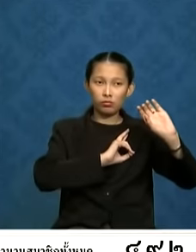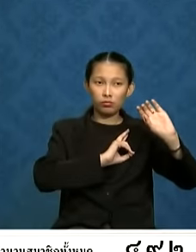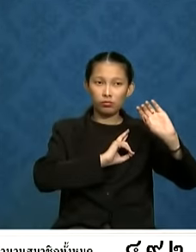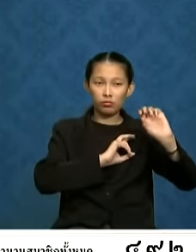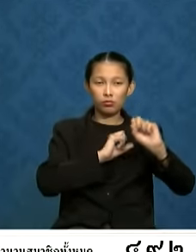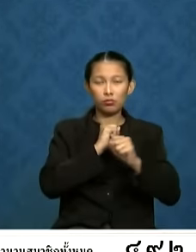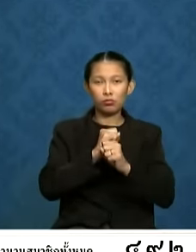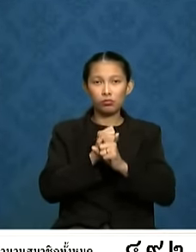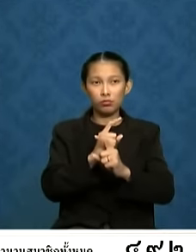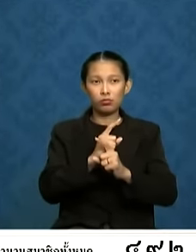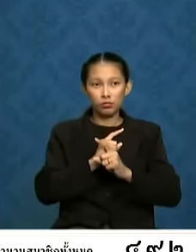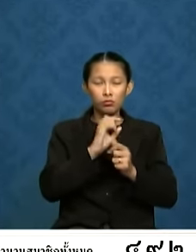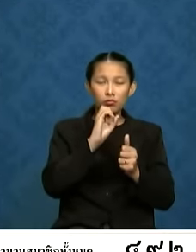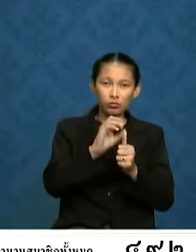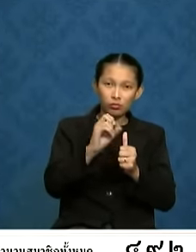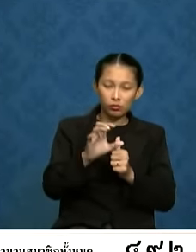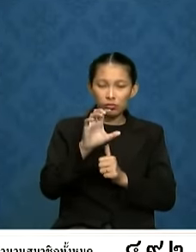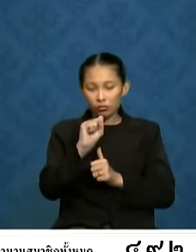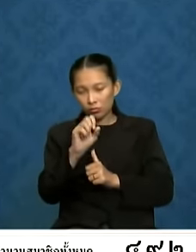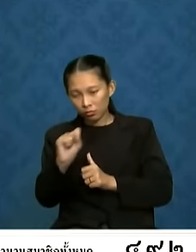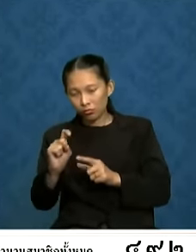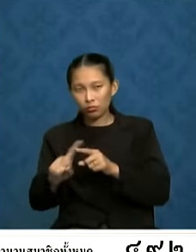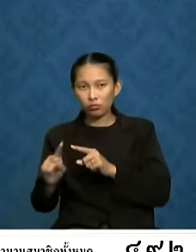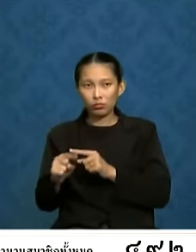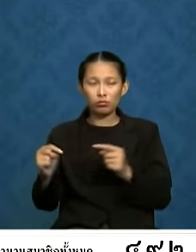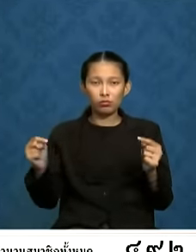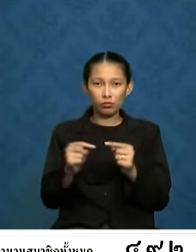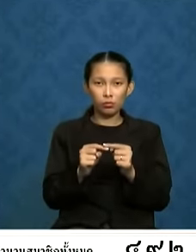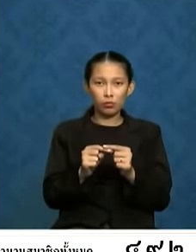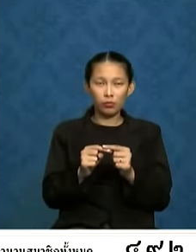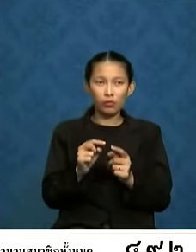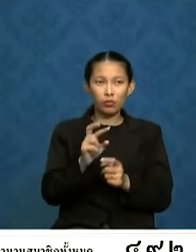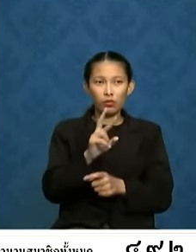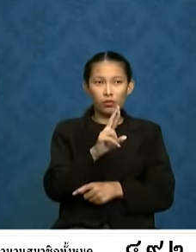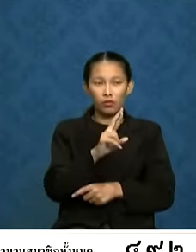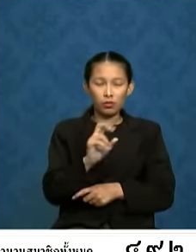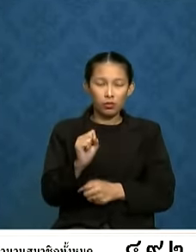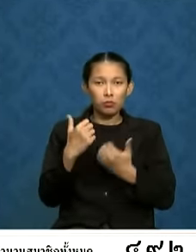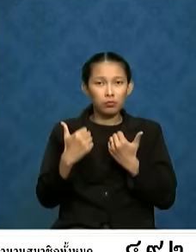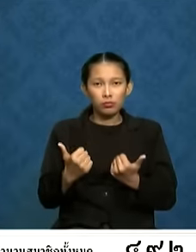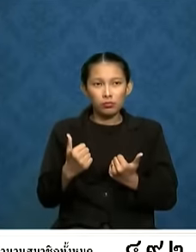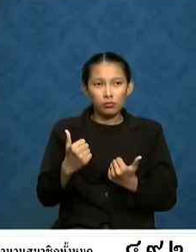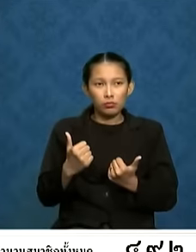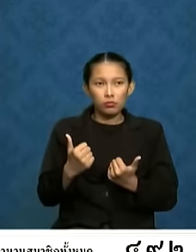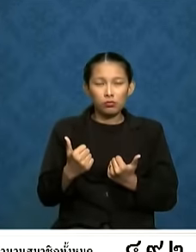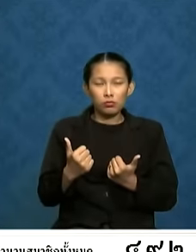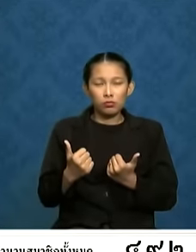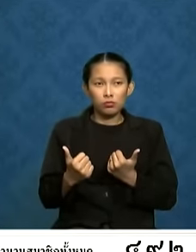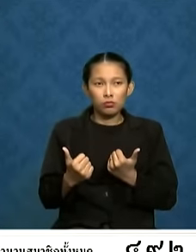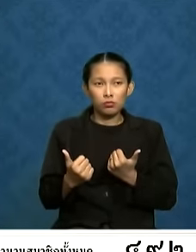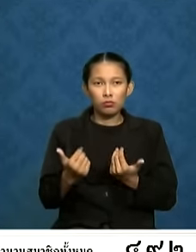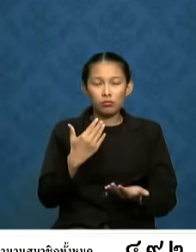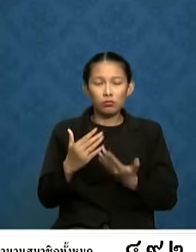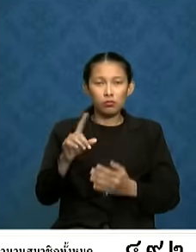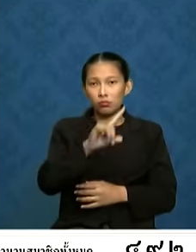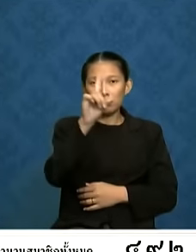จะทำตามข้อแนะนำข้อสังเกตต่างๆนะครับของสภาแห่งนี้มากน้อยแค่ไหนเนี่ยเป็นสิ่งที่อยู่ภายใต้เครื่อง